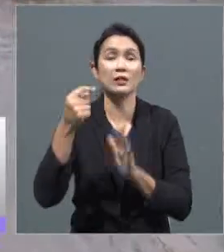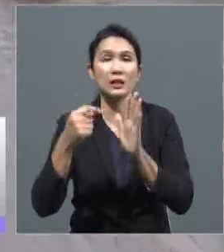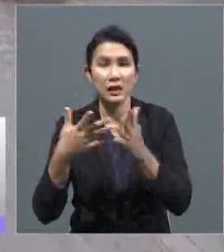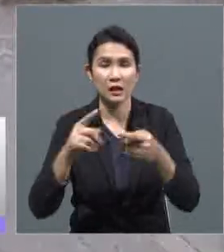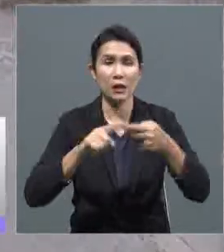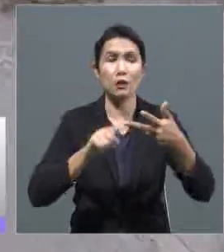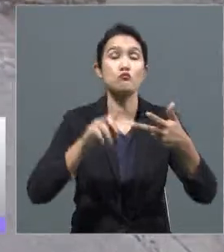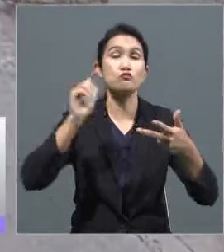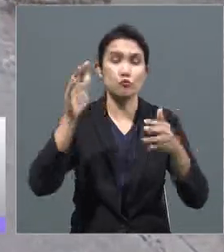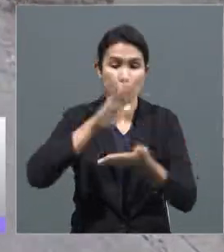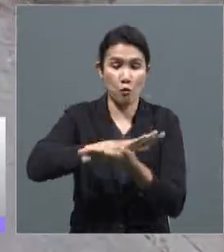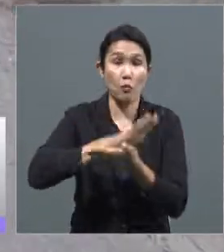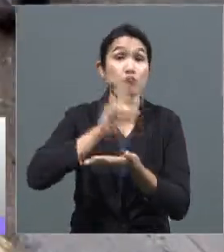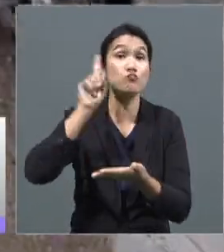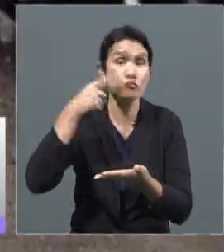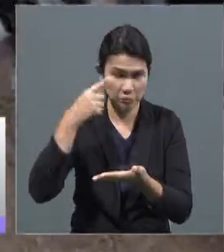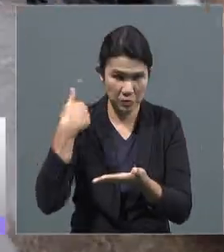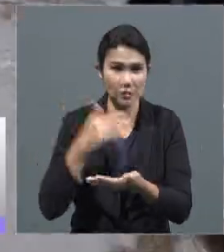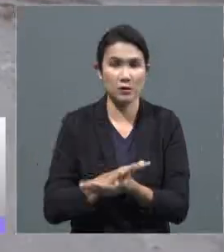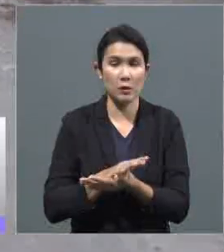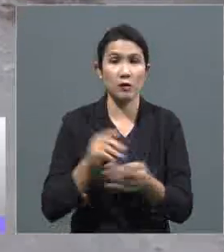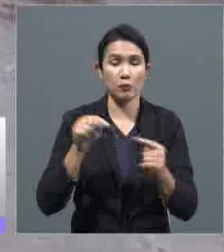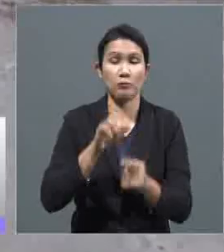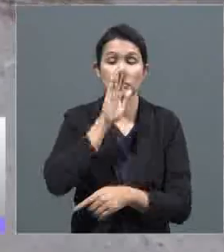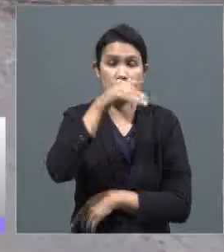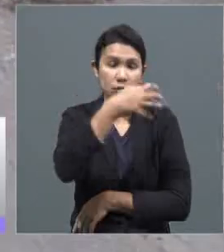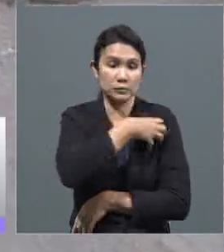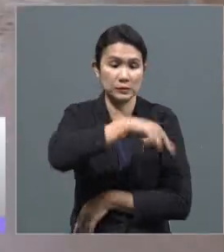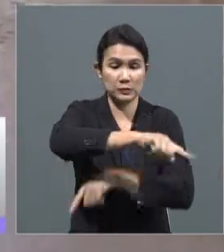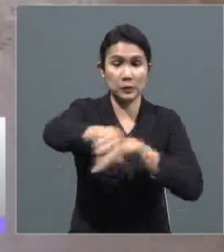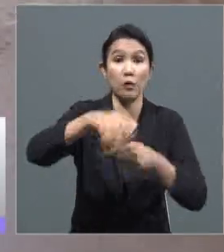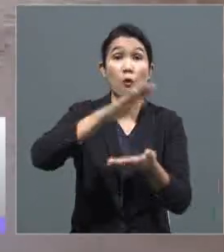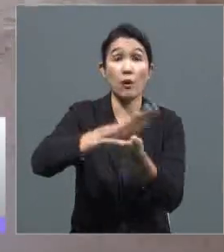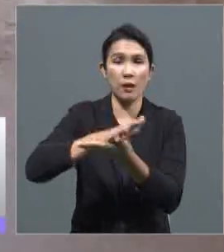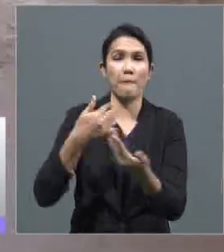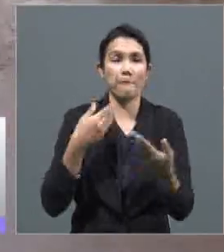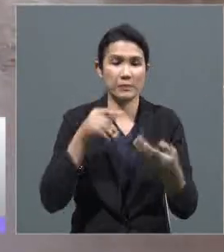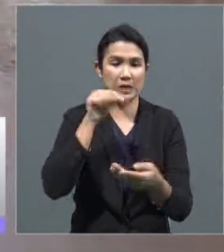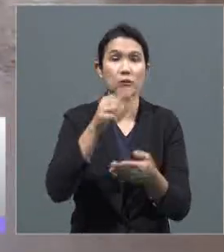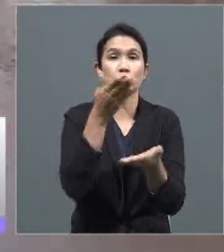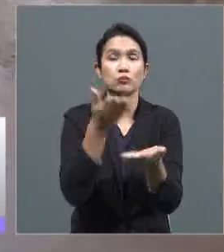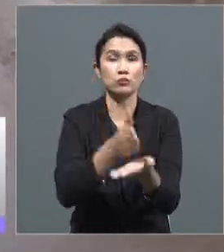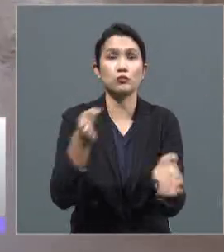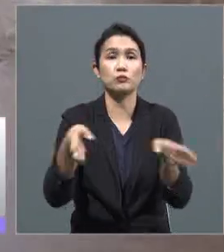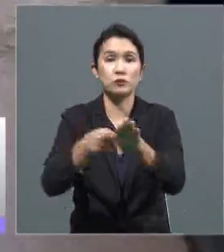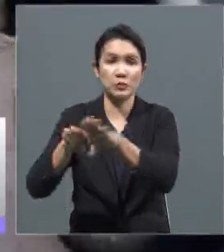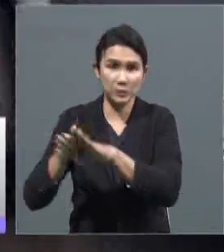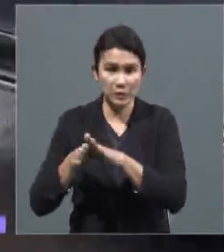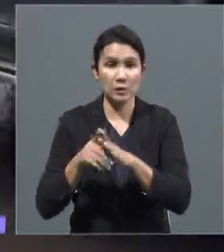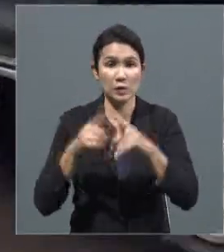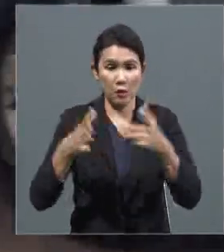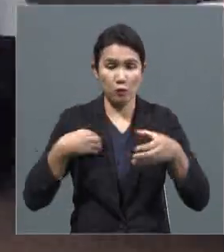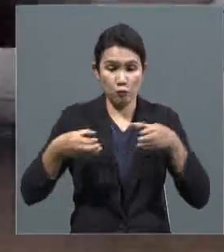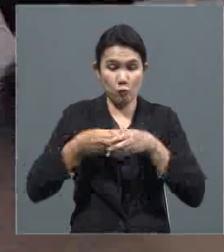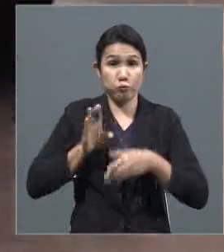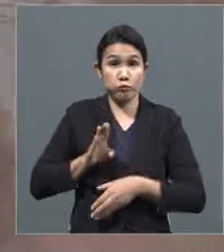ตรีศรีน่านค่ะโดยโรงเรียนในเขตเทศบาลเมืองน่านได้ประกาศหยุดเรียนแล้วในวันนี้ ส่วนในช่วงคืนที่ผ่านมากู้ภัยขององค์การบริหารส่วนจังหวั